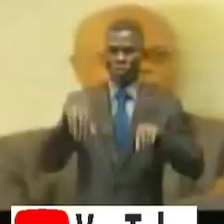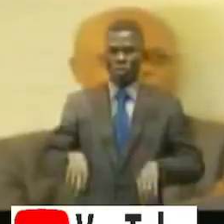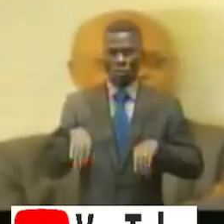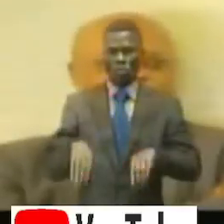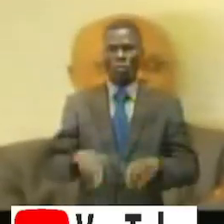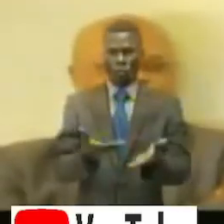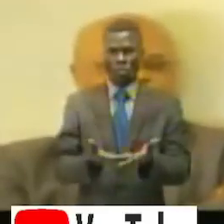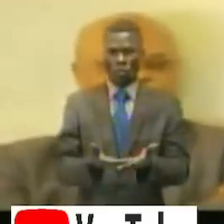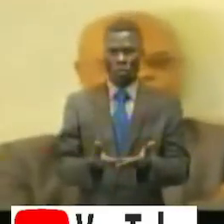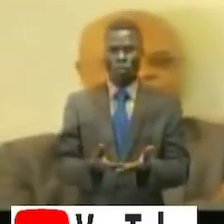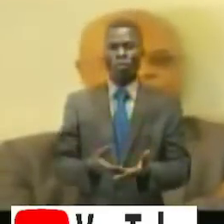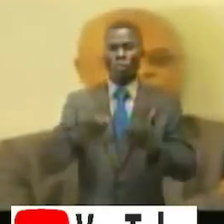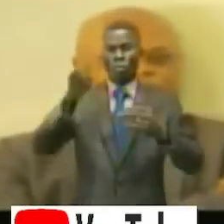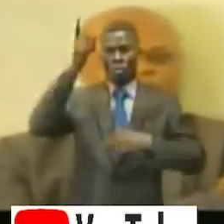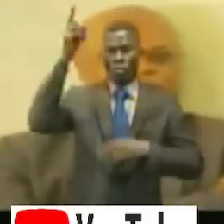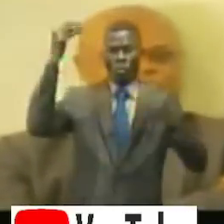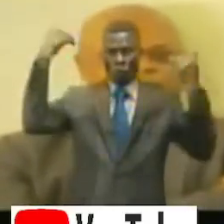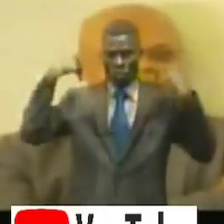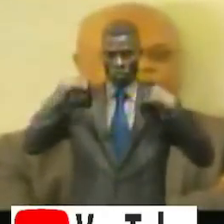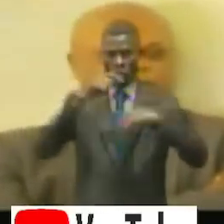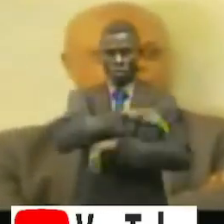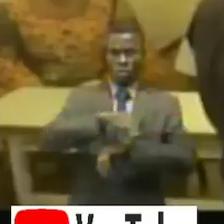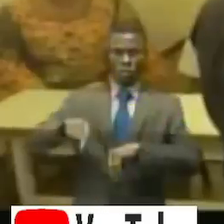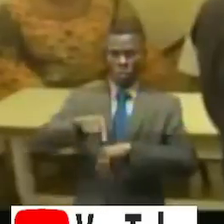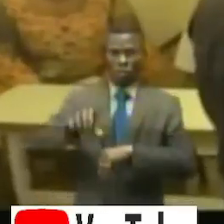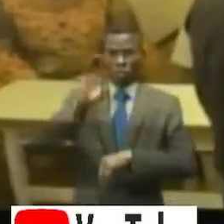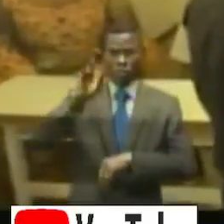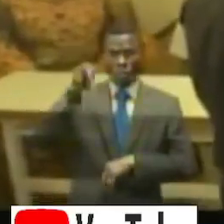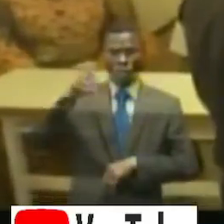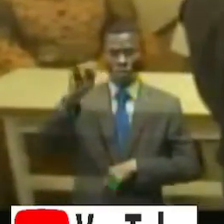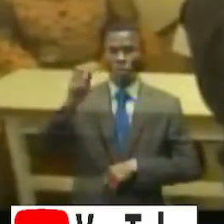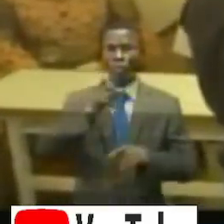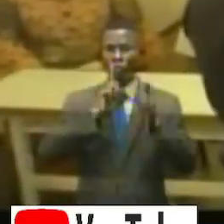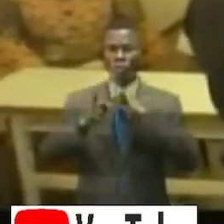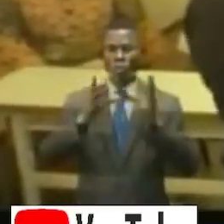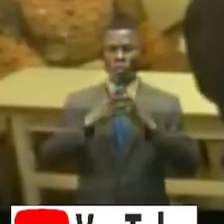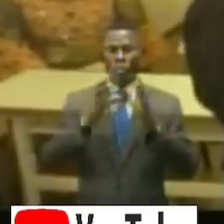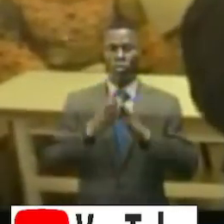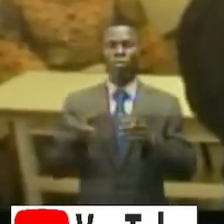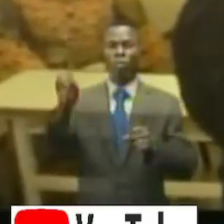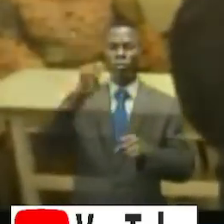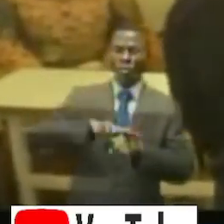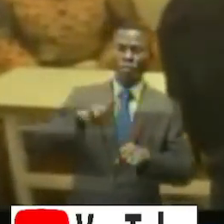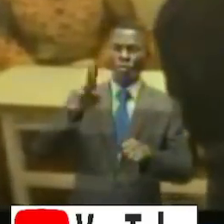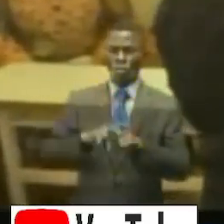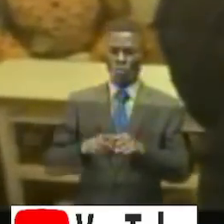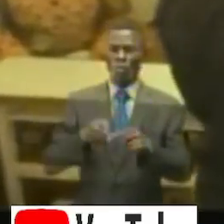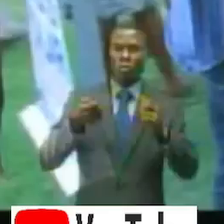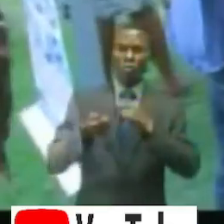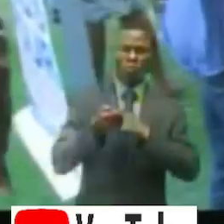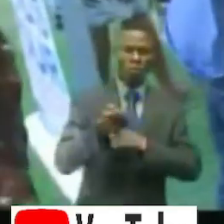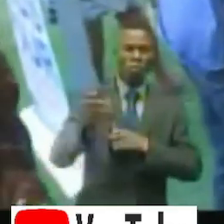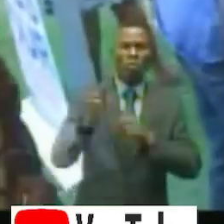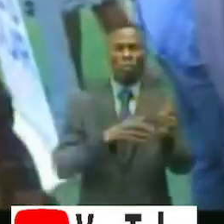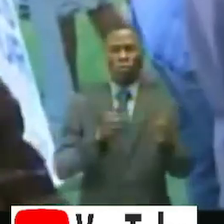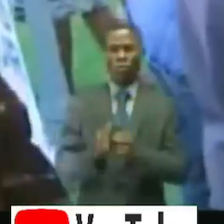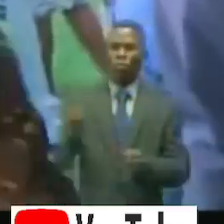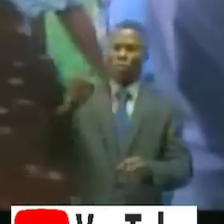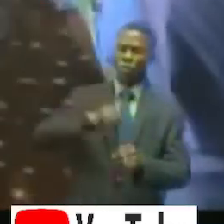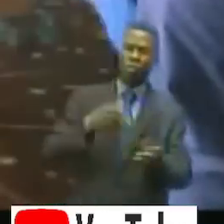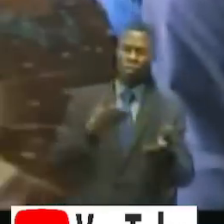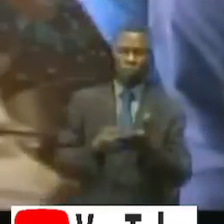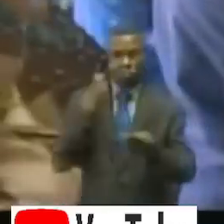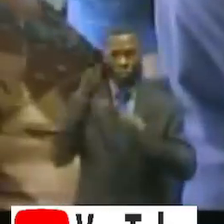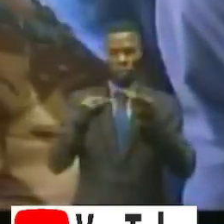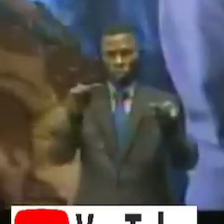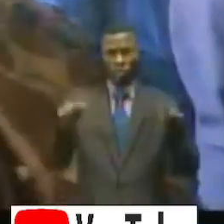que le numéro 1 de cette juridiction internationale a échangé avec les victimes de l'affaire Germain Katanga avant de visiter les